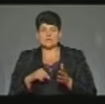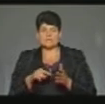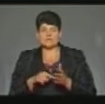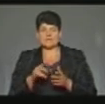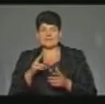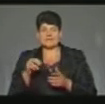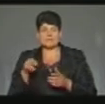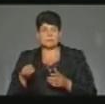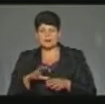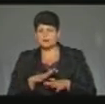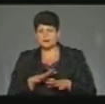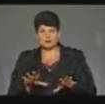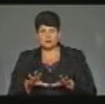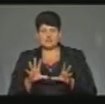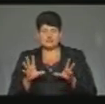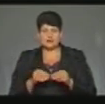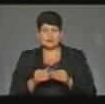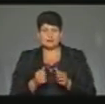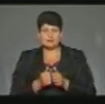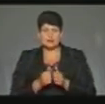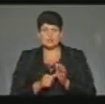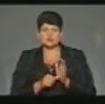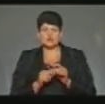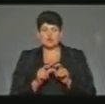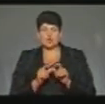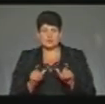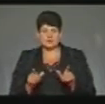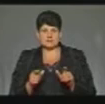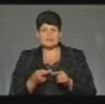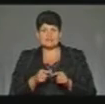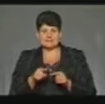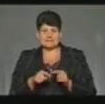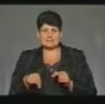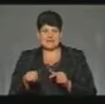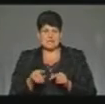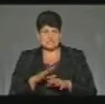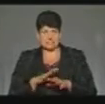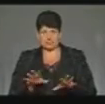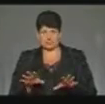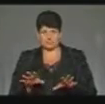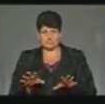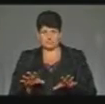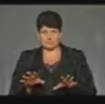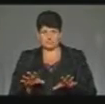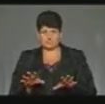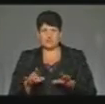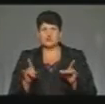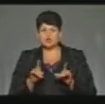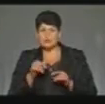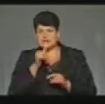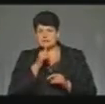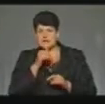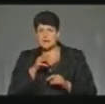не було. І взагалі біля 6-го магазину на даній ділянці теж не було. От. Щодо